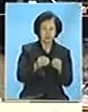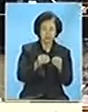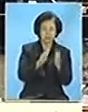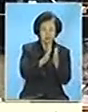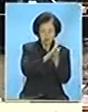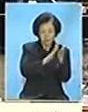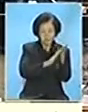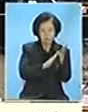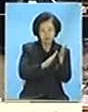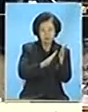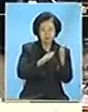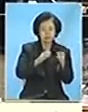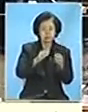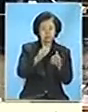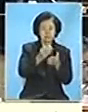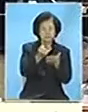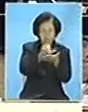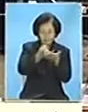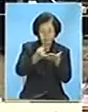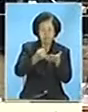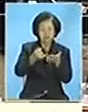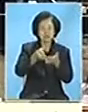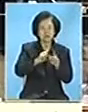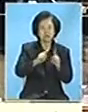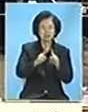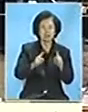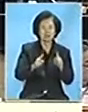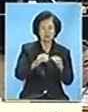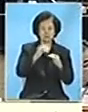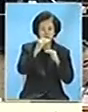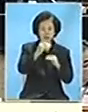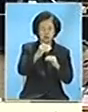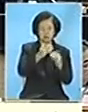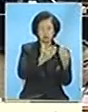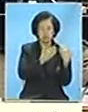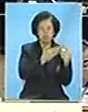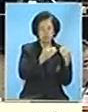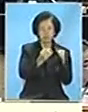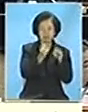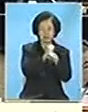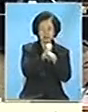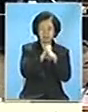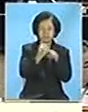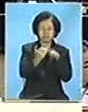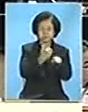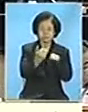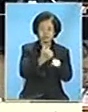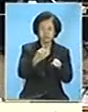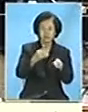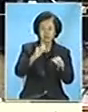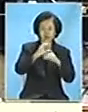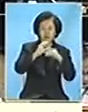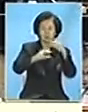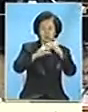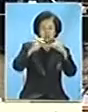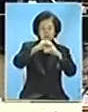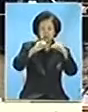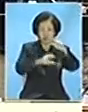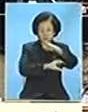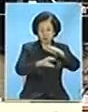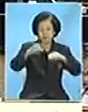ญญัติกำหนดภาระในอสังหาริมทรัพย์เพื่อกิจการขนส่งมวลชนโครงการรถไฟฟ้ามหาน